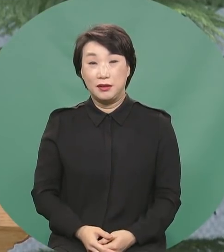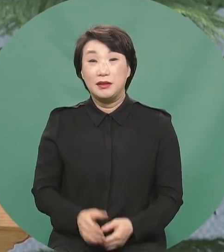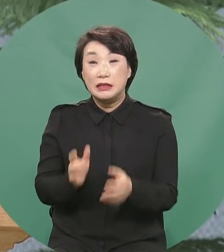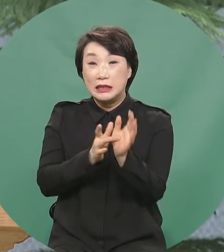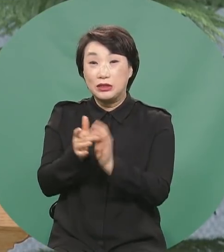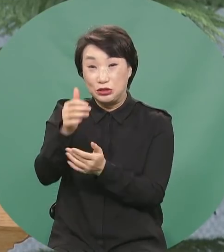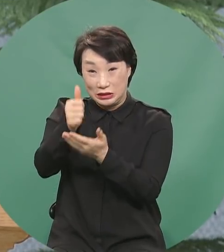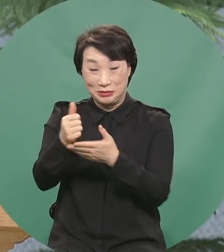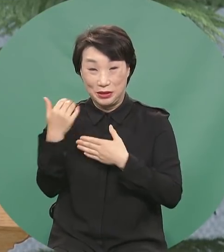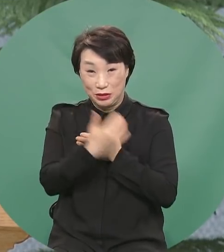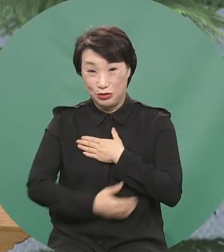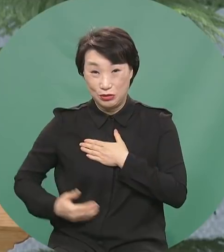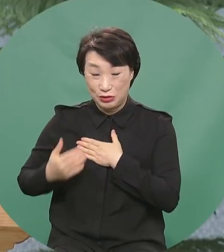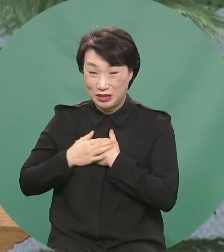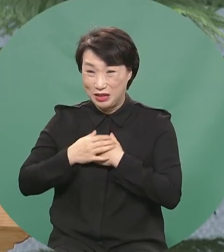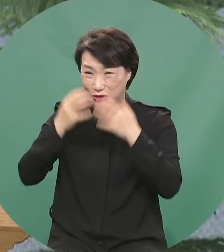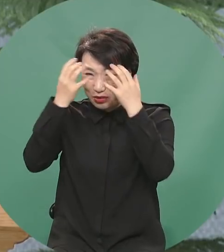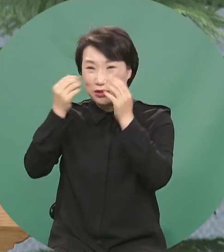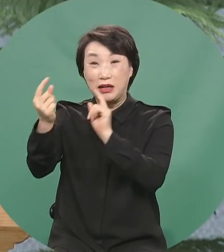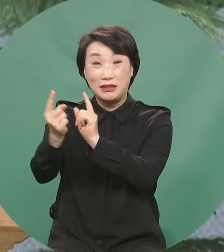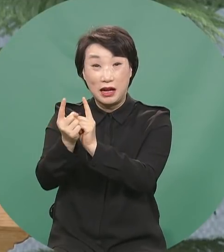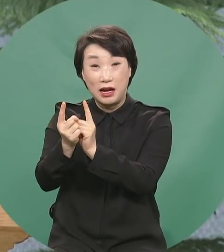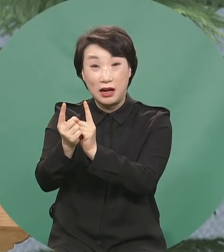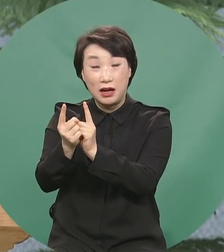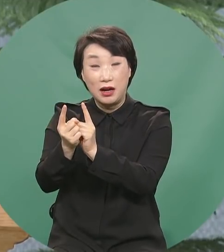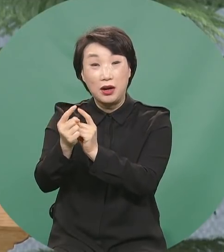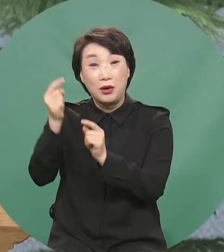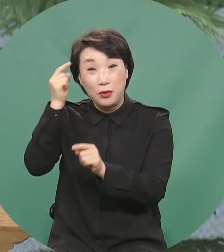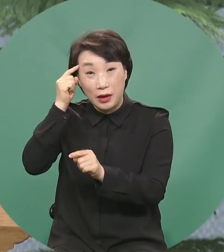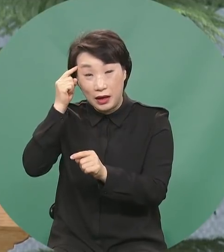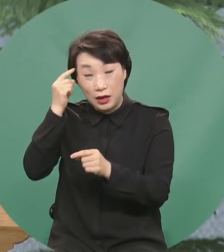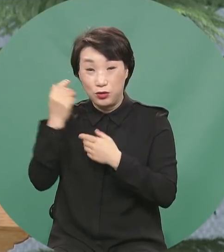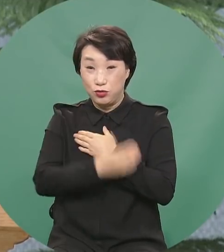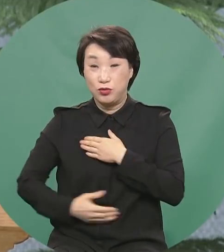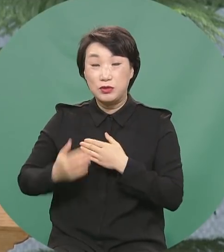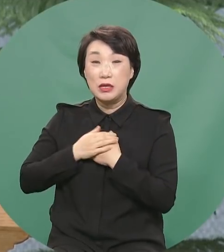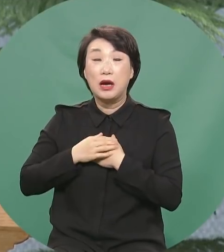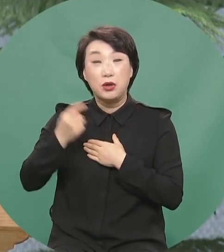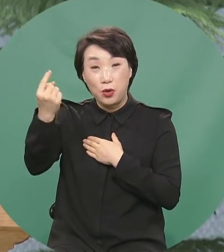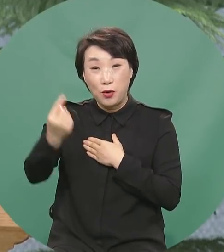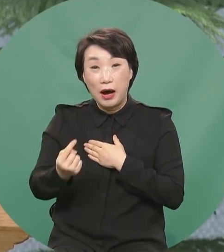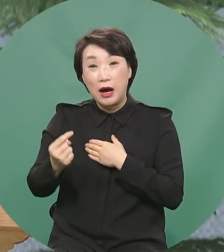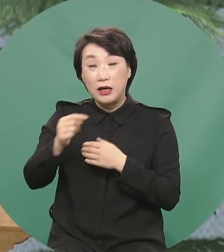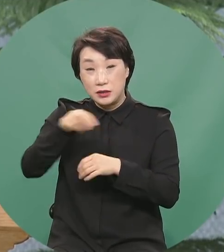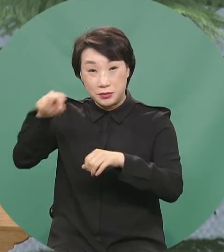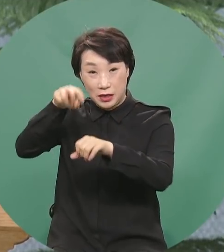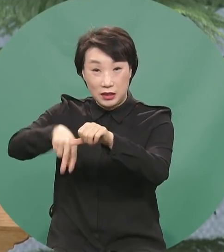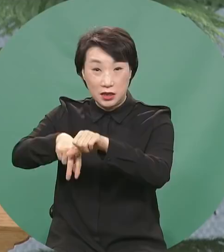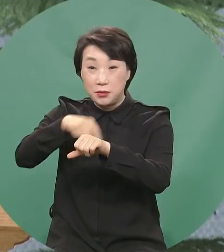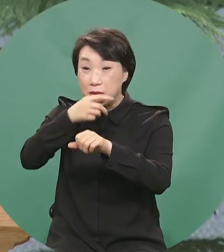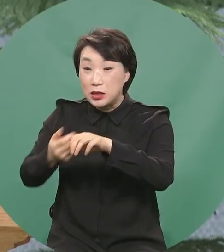예수께서 육체로 당하신 고난도 육체를 입고 오셔서 피 쏟아 죽으심은